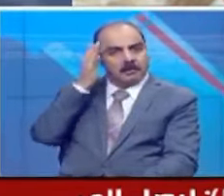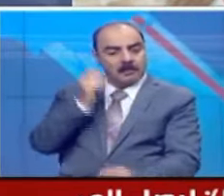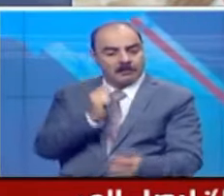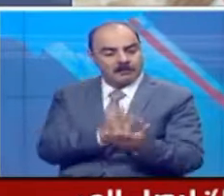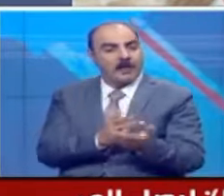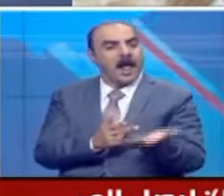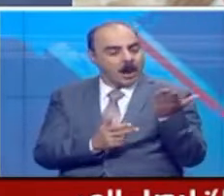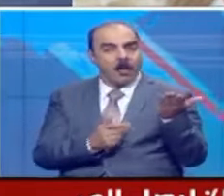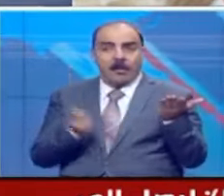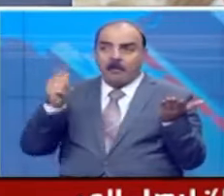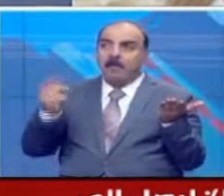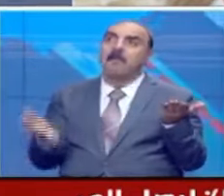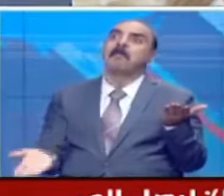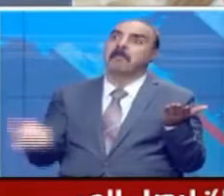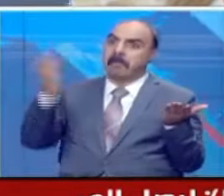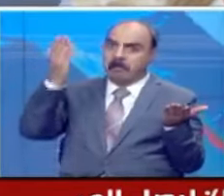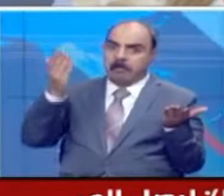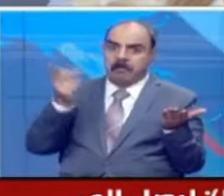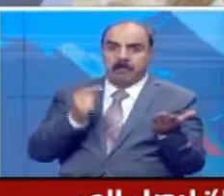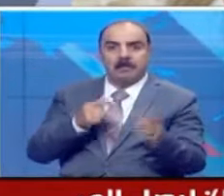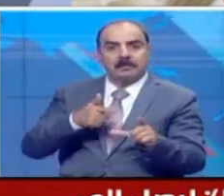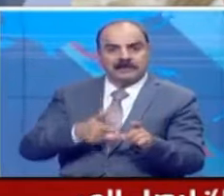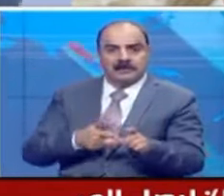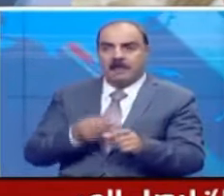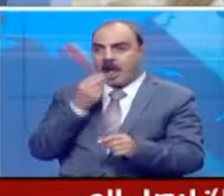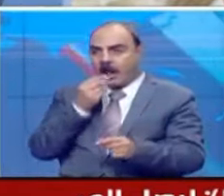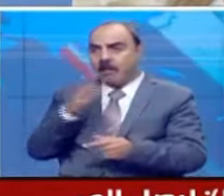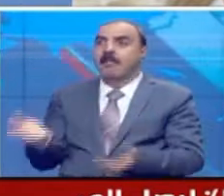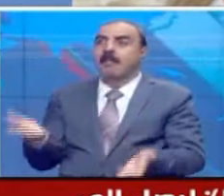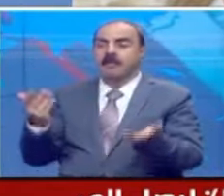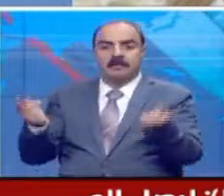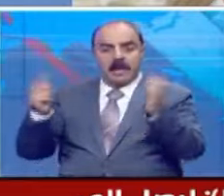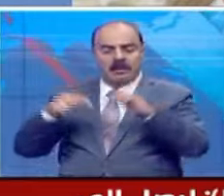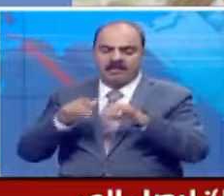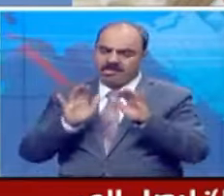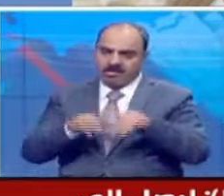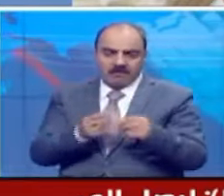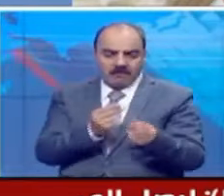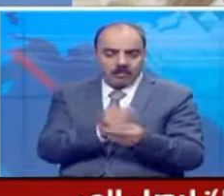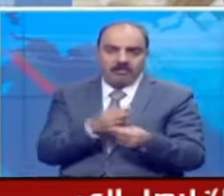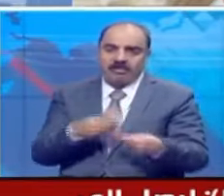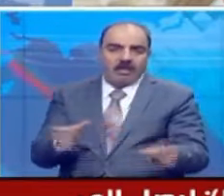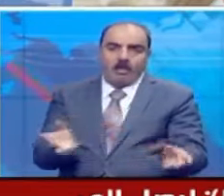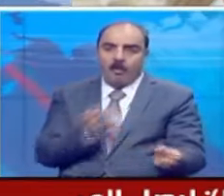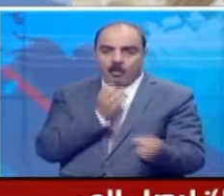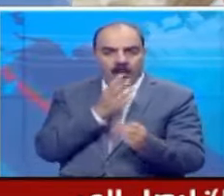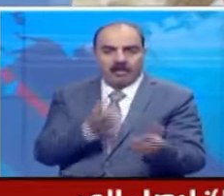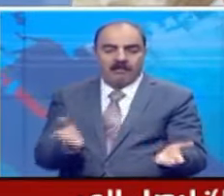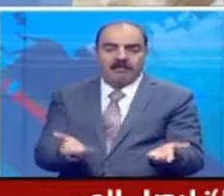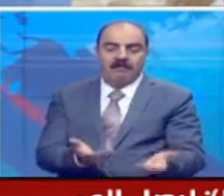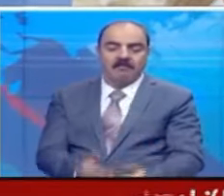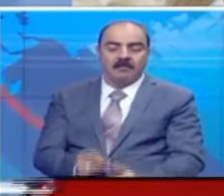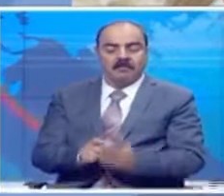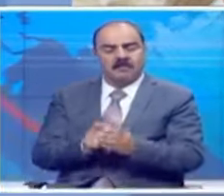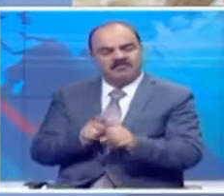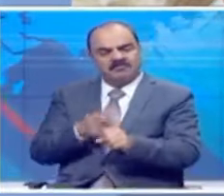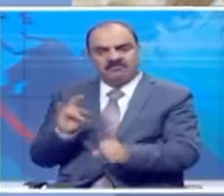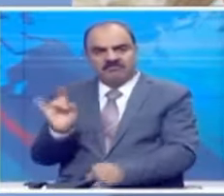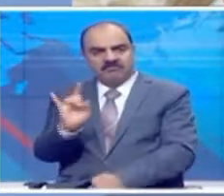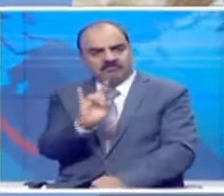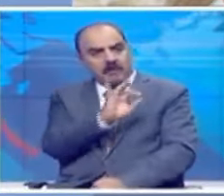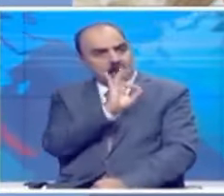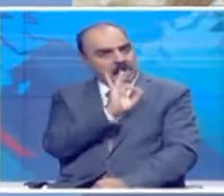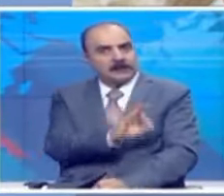النهارده وبكره يبقى في ارتفاع للأسعار وكأننا لم يحدث شيء، وبالتالي لابد من تفعيل الرقابة